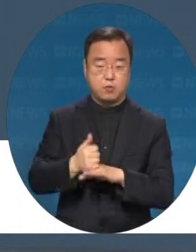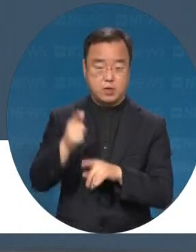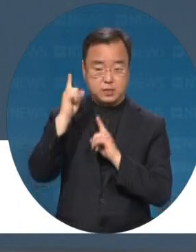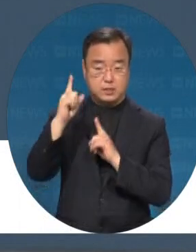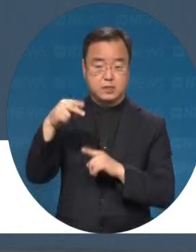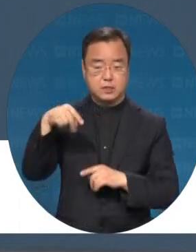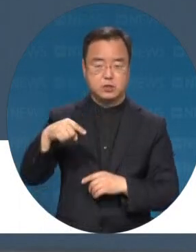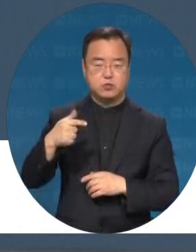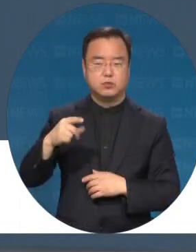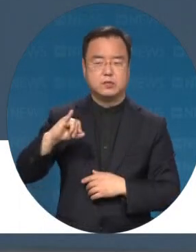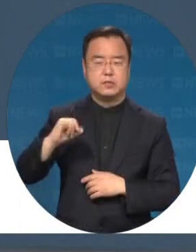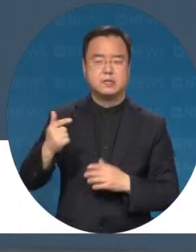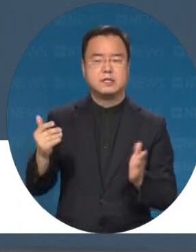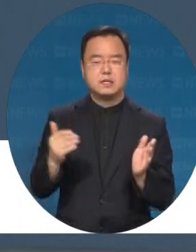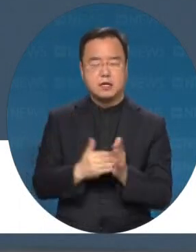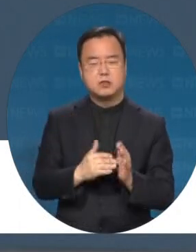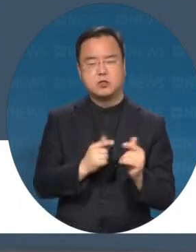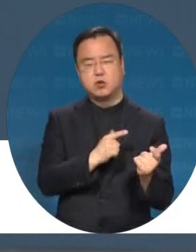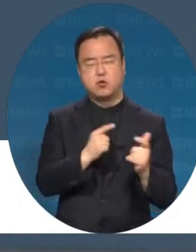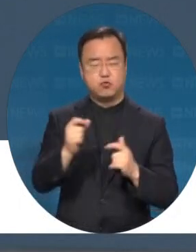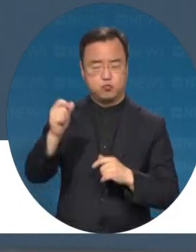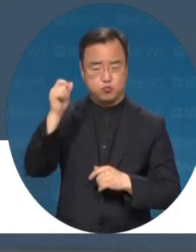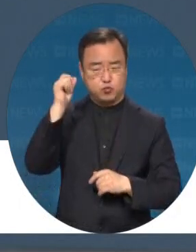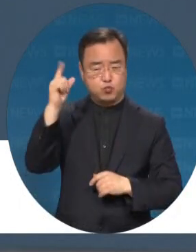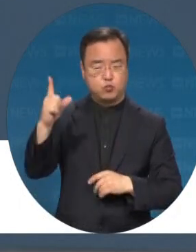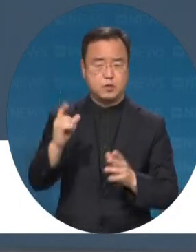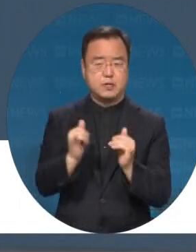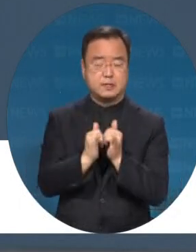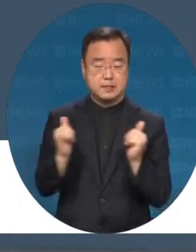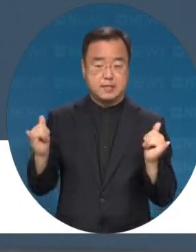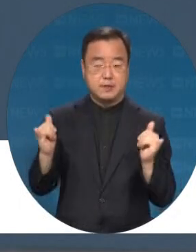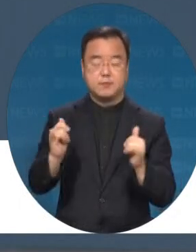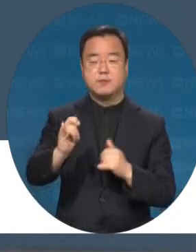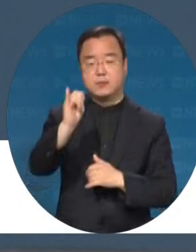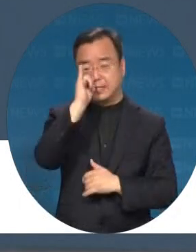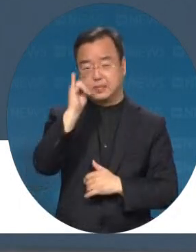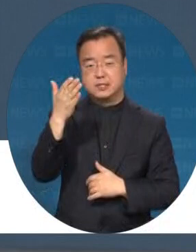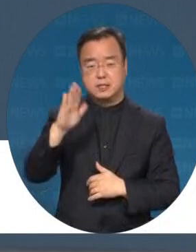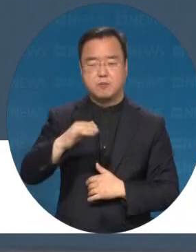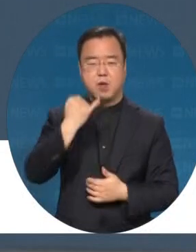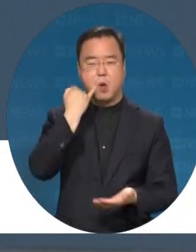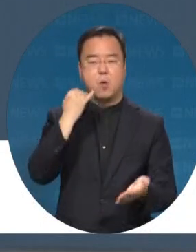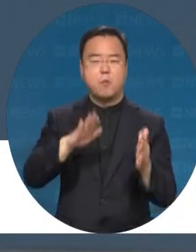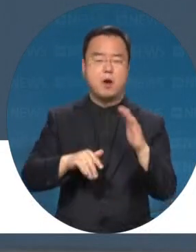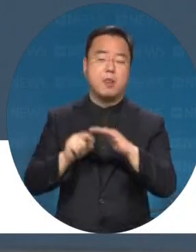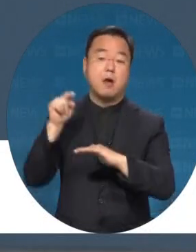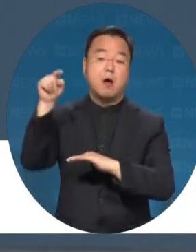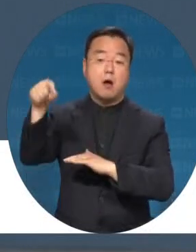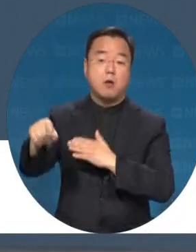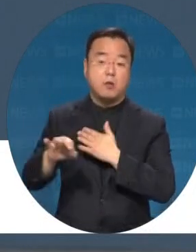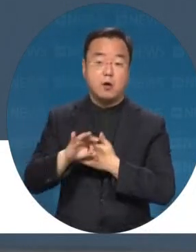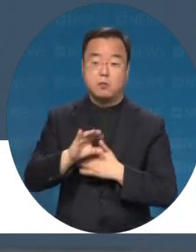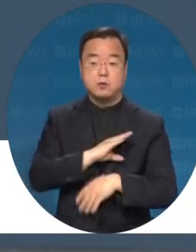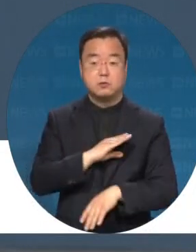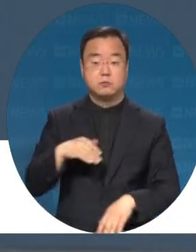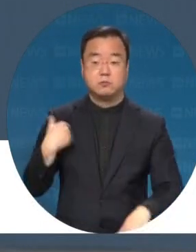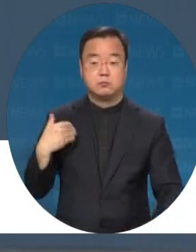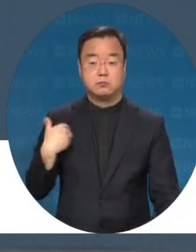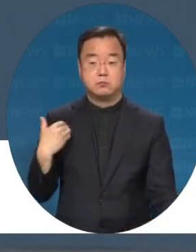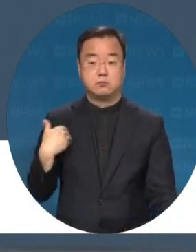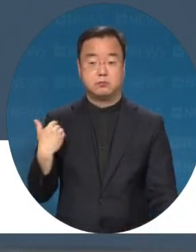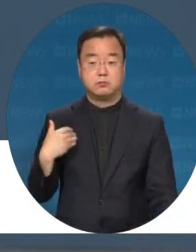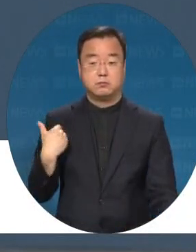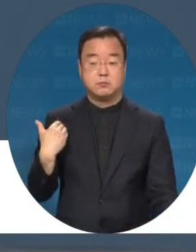참으로 자격이 차고도 넘치는 그런 위대한 인물들이 있지만 바다만 건너가면 무명인이 되고 맙니다